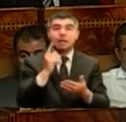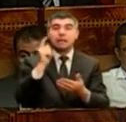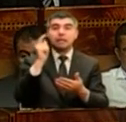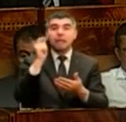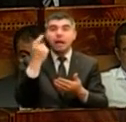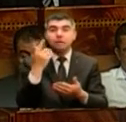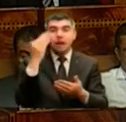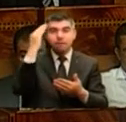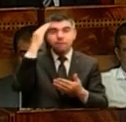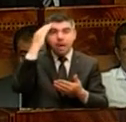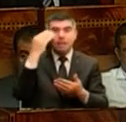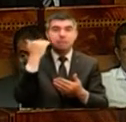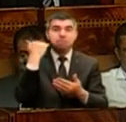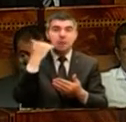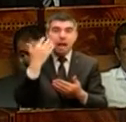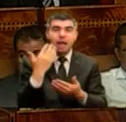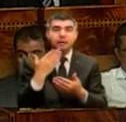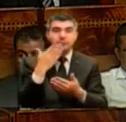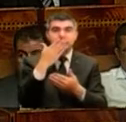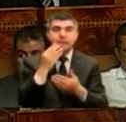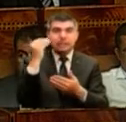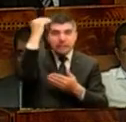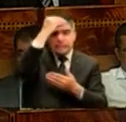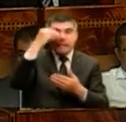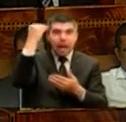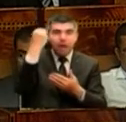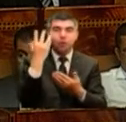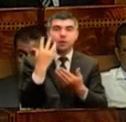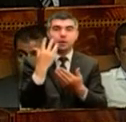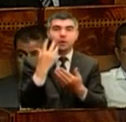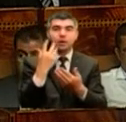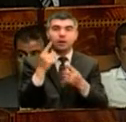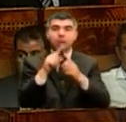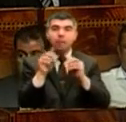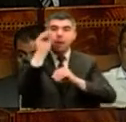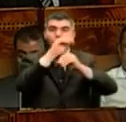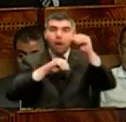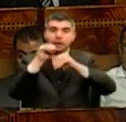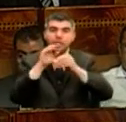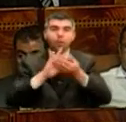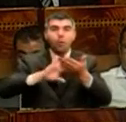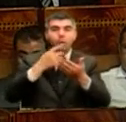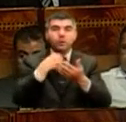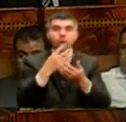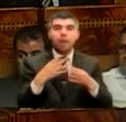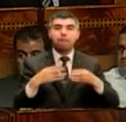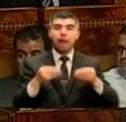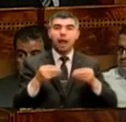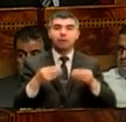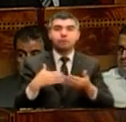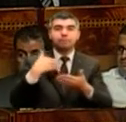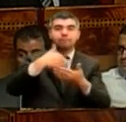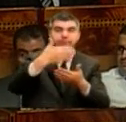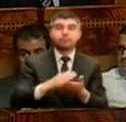لجهه فاس مكناس، مرور عبر الشاون وعبر وازان، مرور عبر بني ملال ثم مراكش الى اخره. هذه المناطق اللي